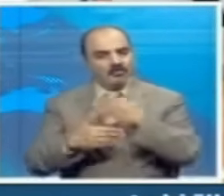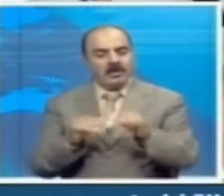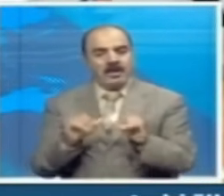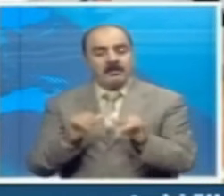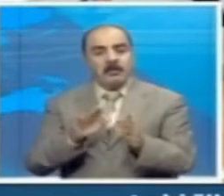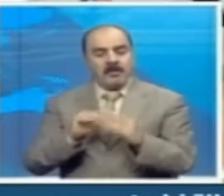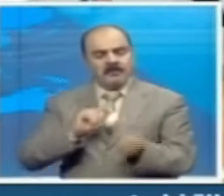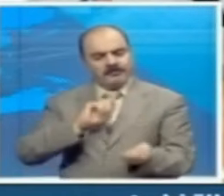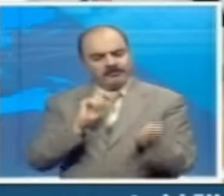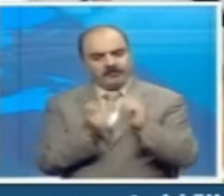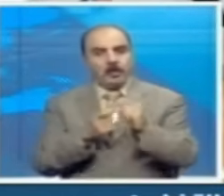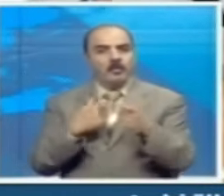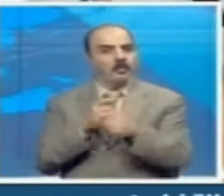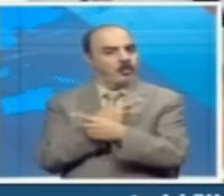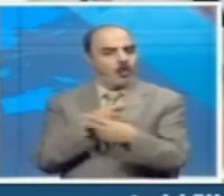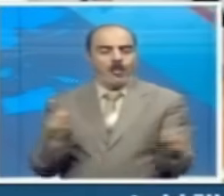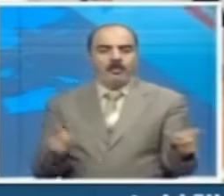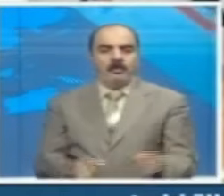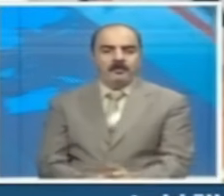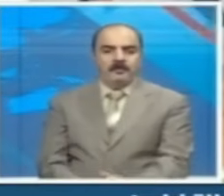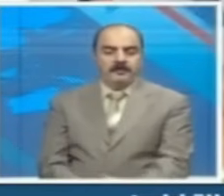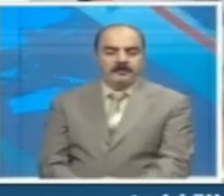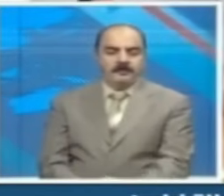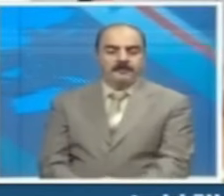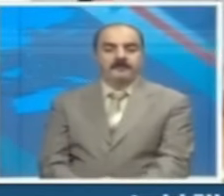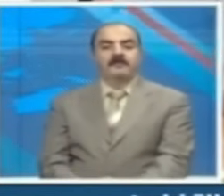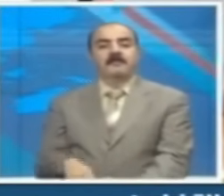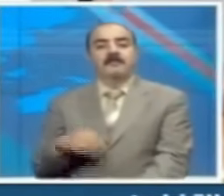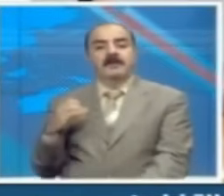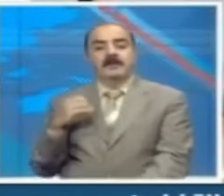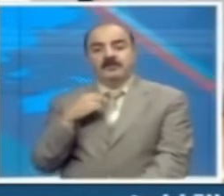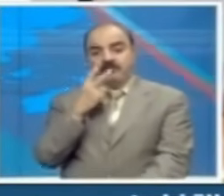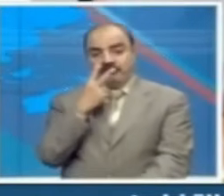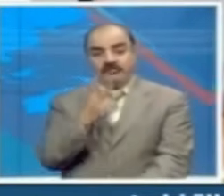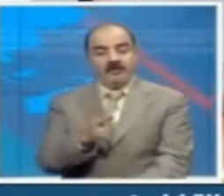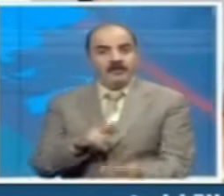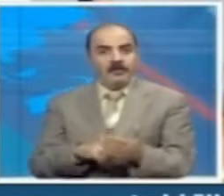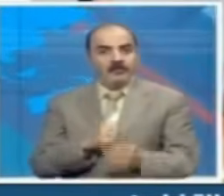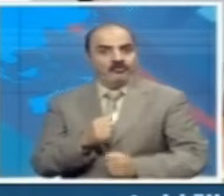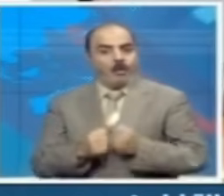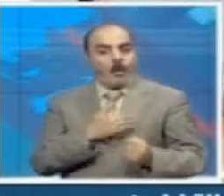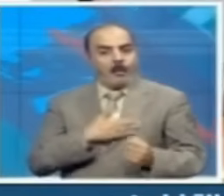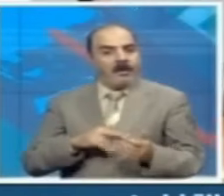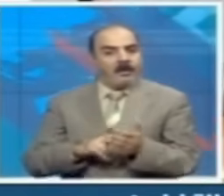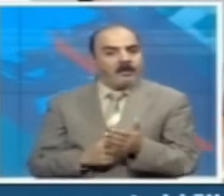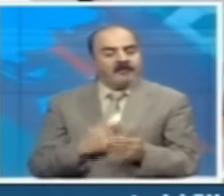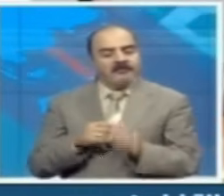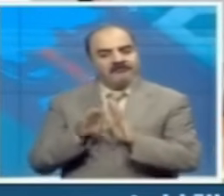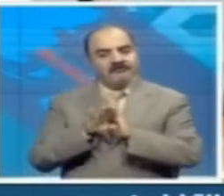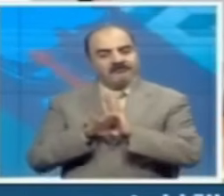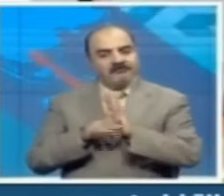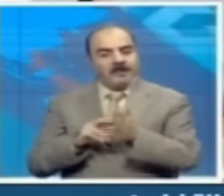مع مساعي الدولة للتحول الرقمي. واطلع السيد الرئيس أيضا على جهود الحكومة لتنظيم